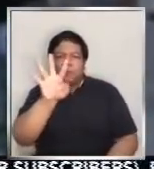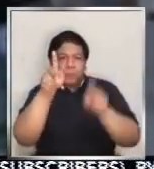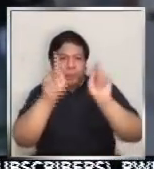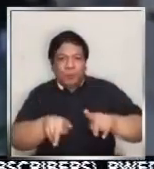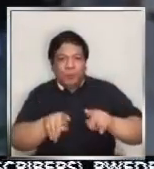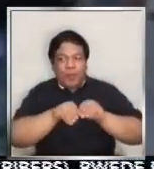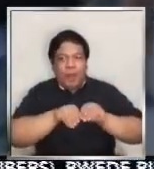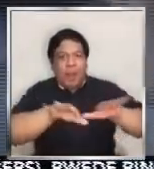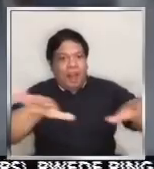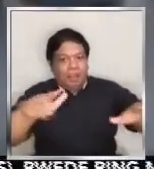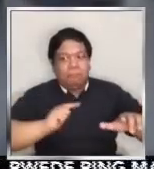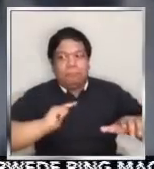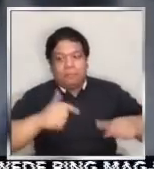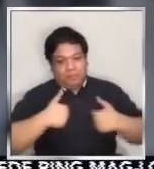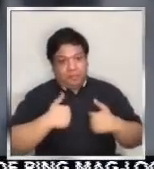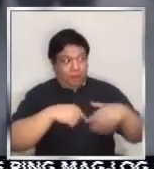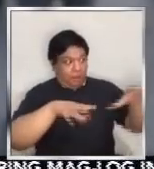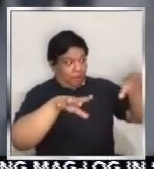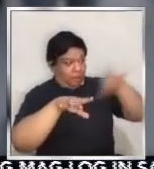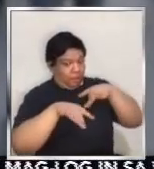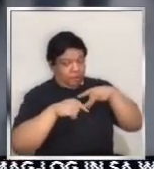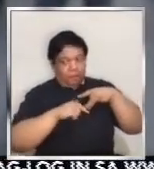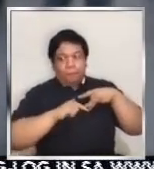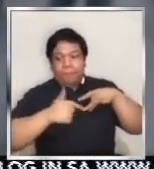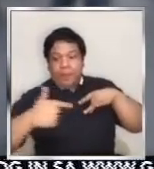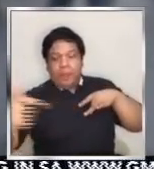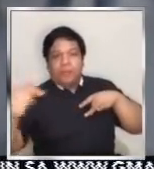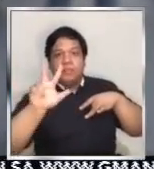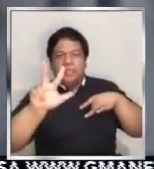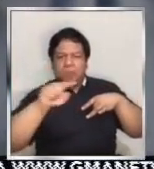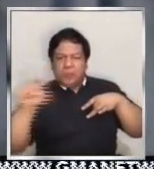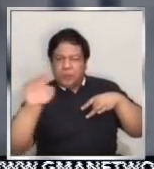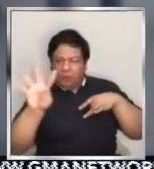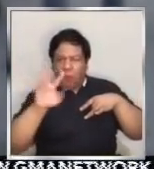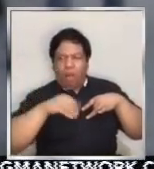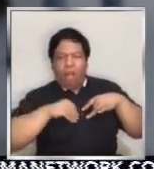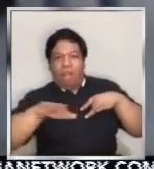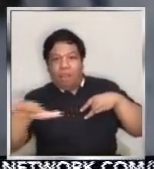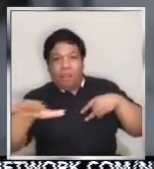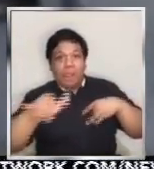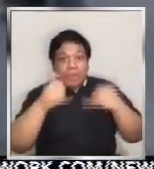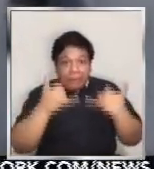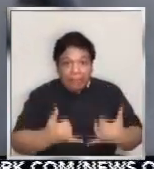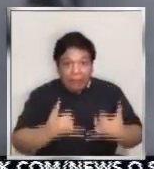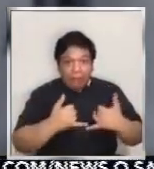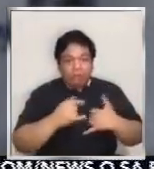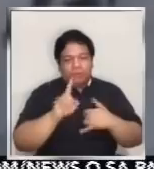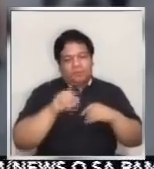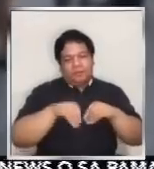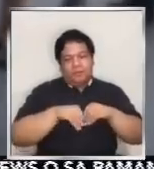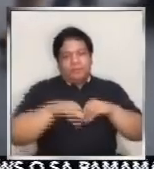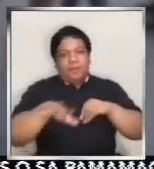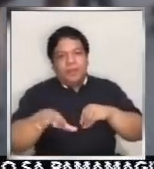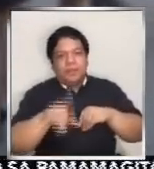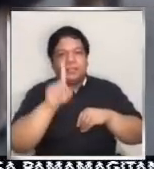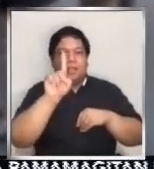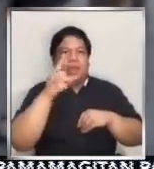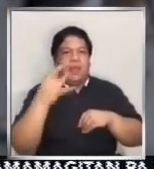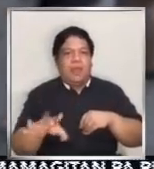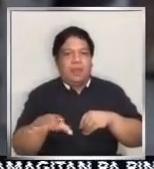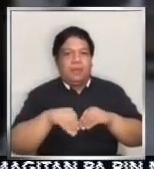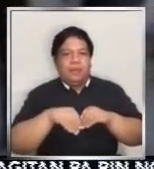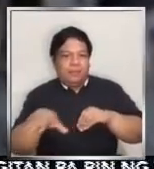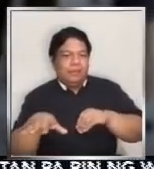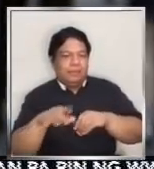tao makakapanghawa ng 3 hanggang 4. Ngayon po, 1 na lang ang ating R-naught or transmission